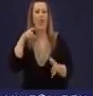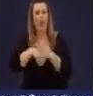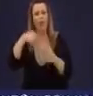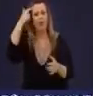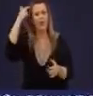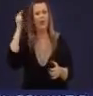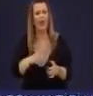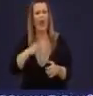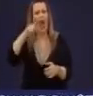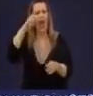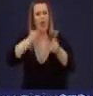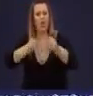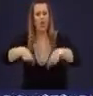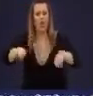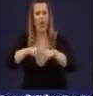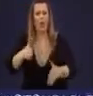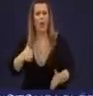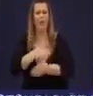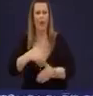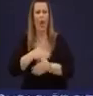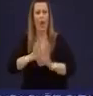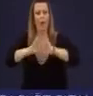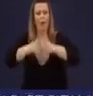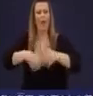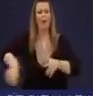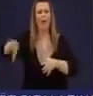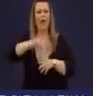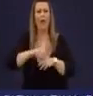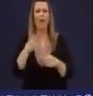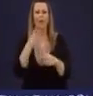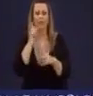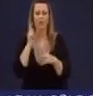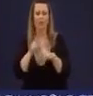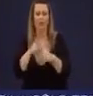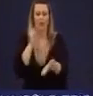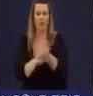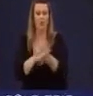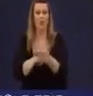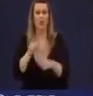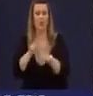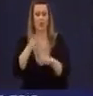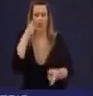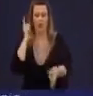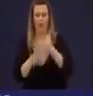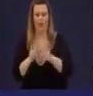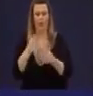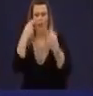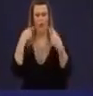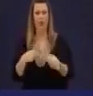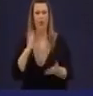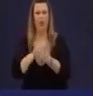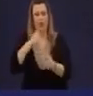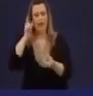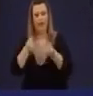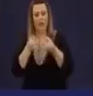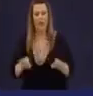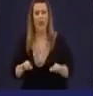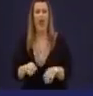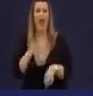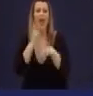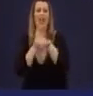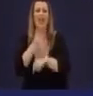özünün vətənpərvərliyi ilə, özünün beynəlxalq statusda sübutu ilə. Azərbaycan müstəqilliyi ərzində artıq 2